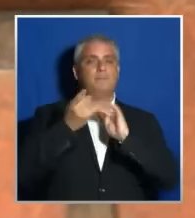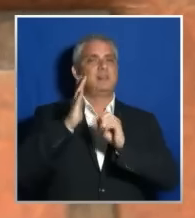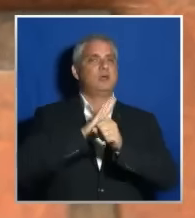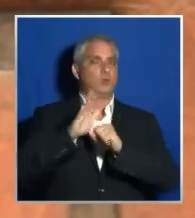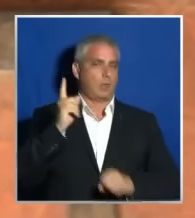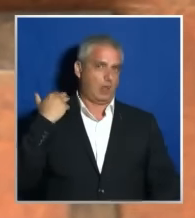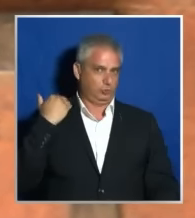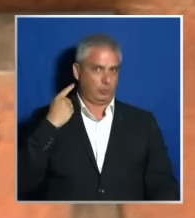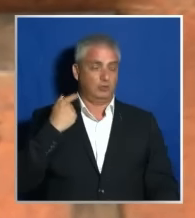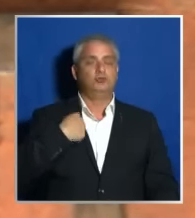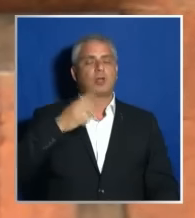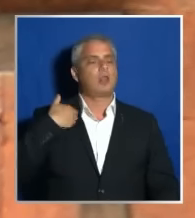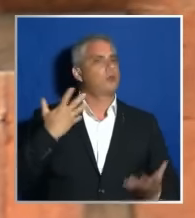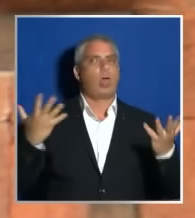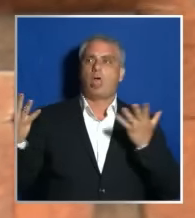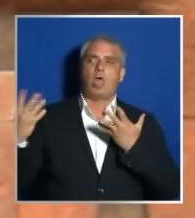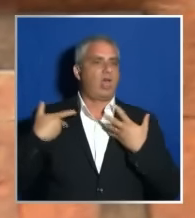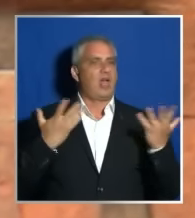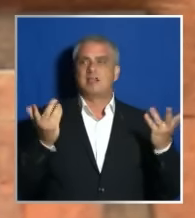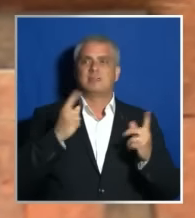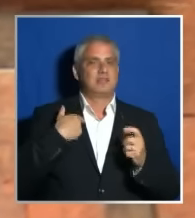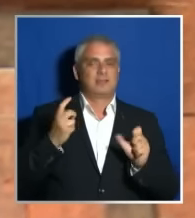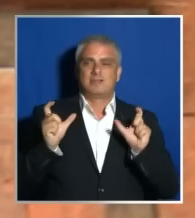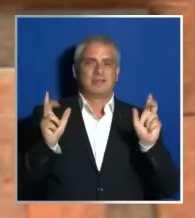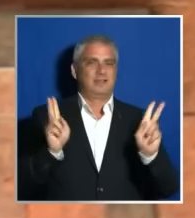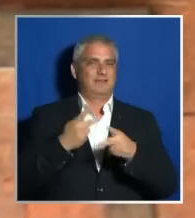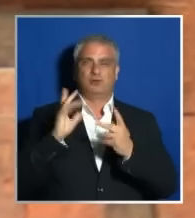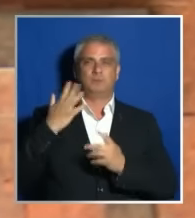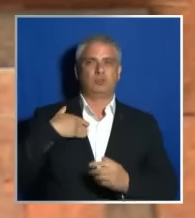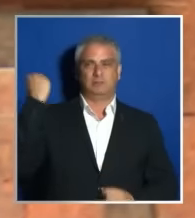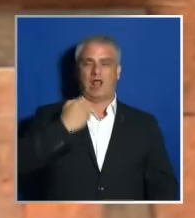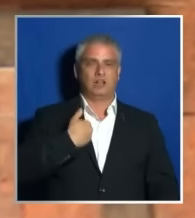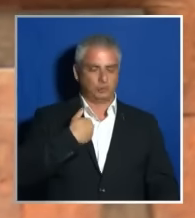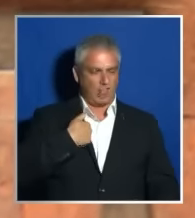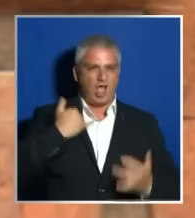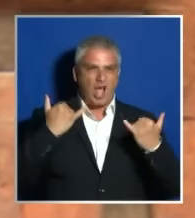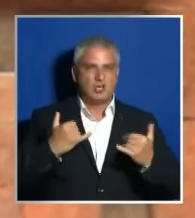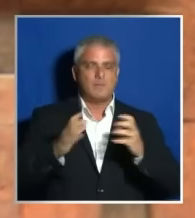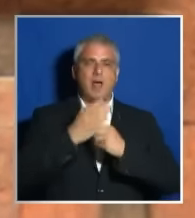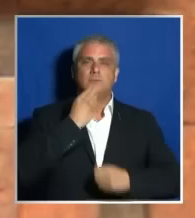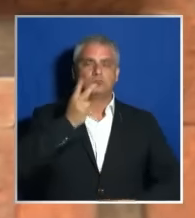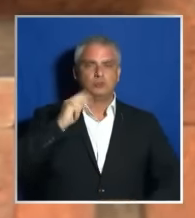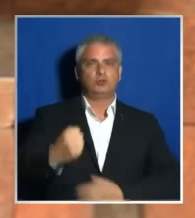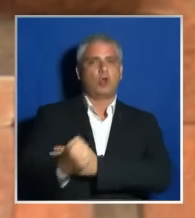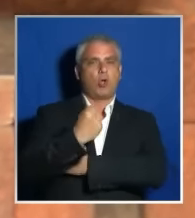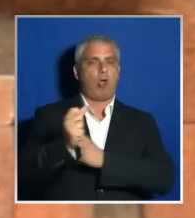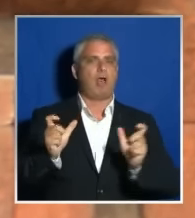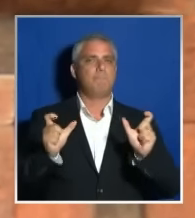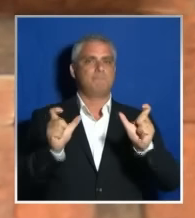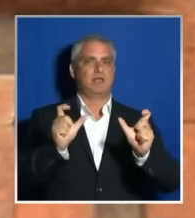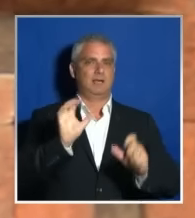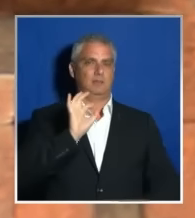לשואה, שבה היינו חסרי ישע מול מבקשי נפשנו, היום יש לעם היהודי כוח מגן